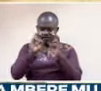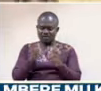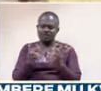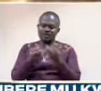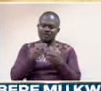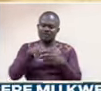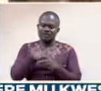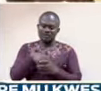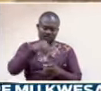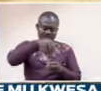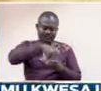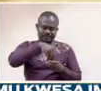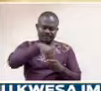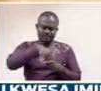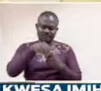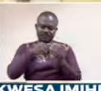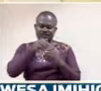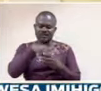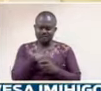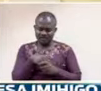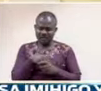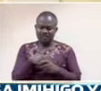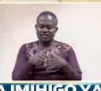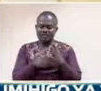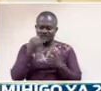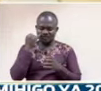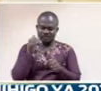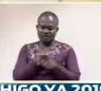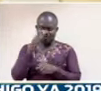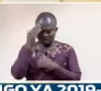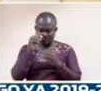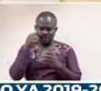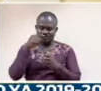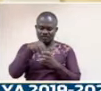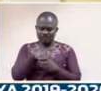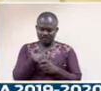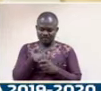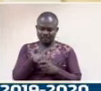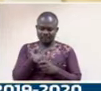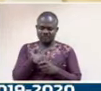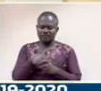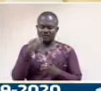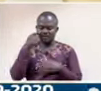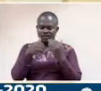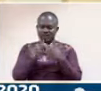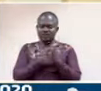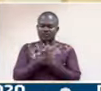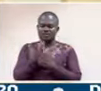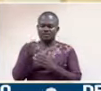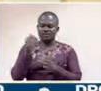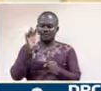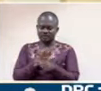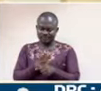ubariramo na packaging irimo. Ni ikibazo kugira ngo tubone za packaging, usanga bitwara amafaranga